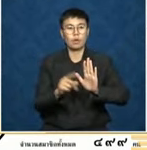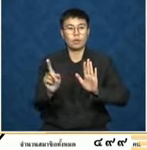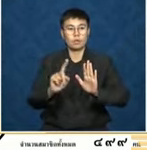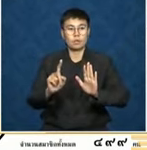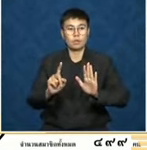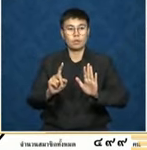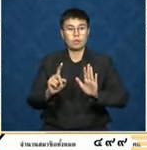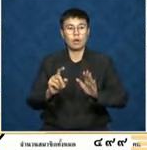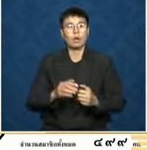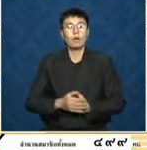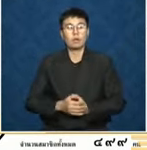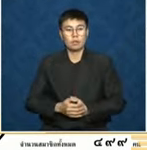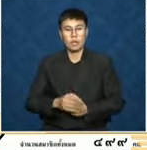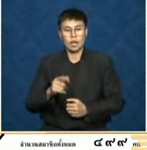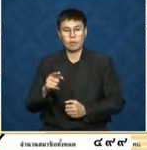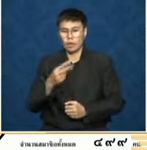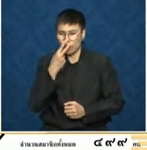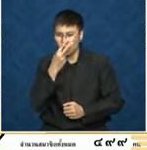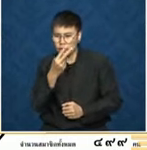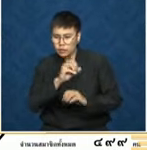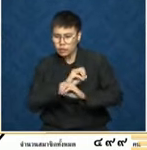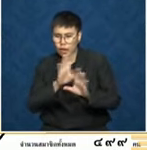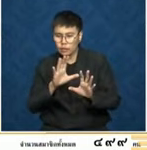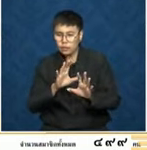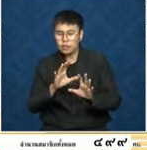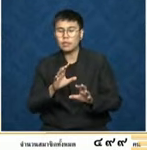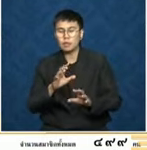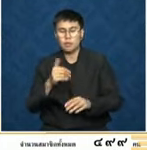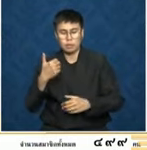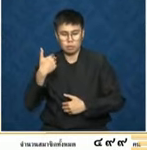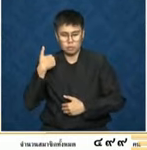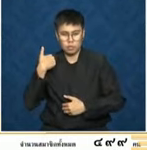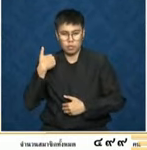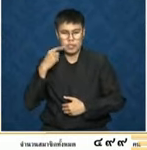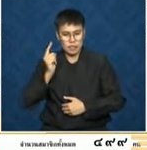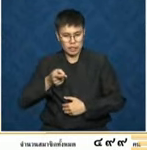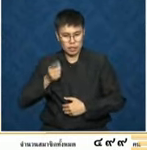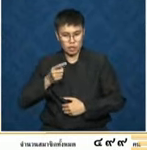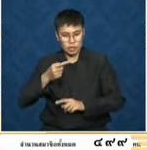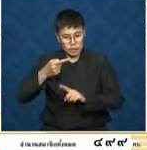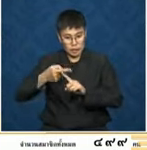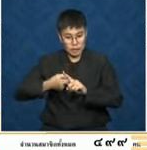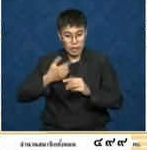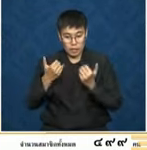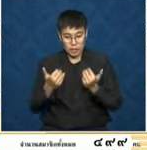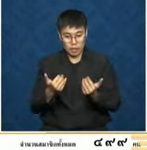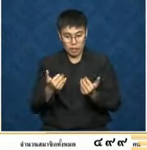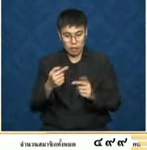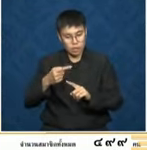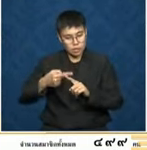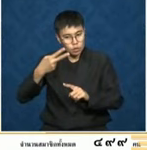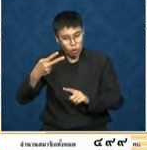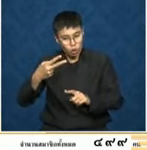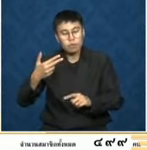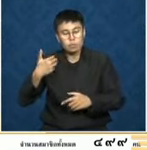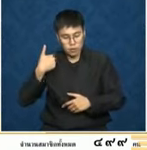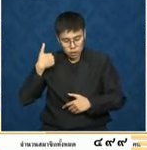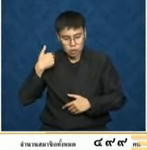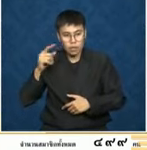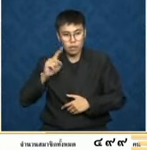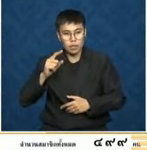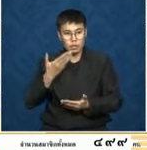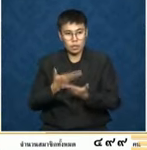านเอาให้ใกล้ที่สุดใกล้กับเราที่จะเกิดขึ้นในเดือนนี้ในเดือนหน้านะครับท่านประธาน